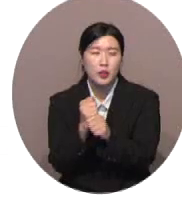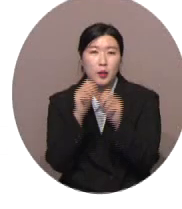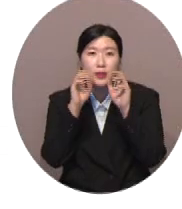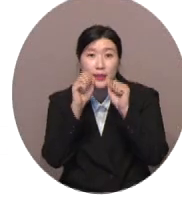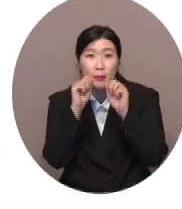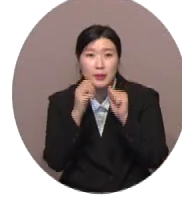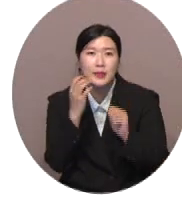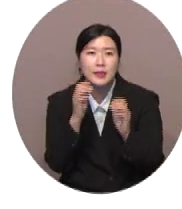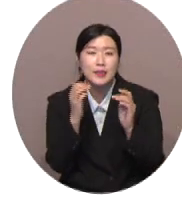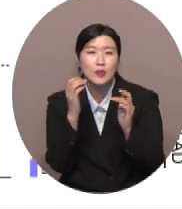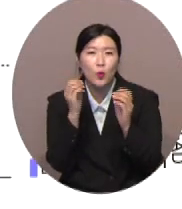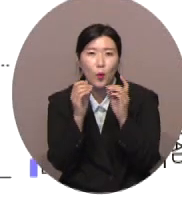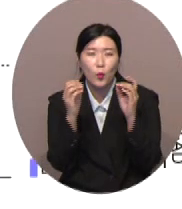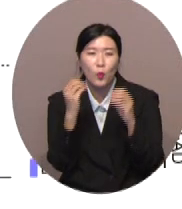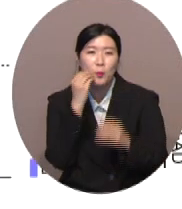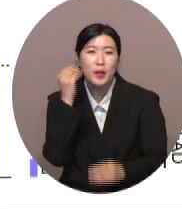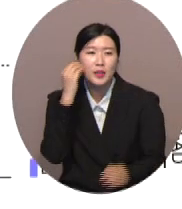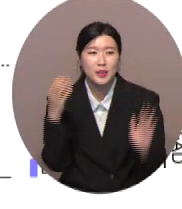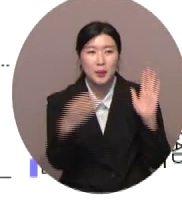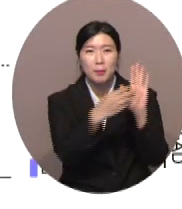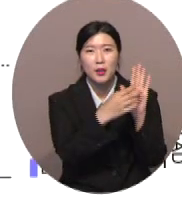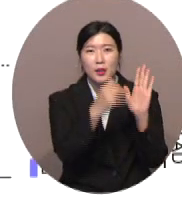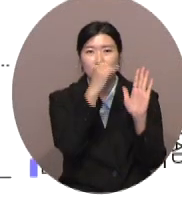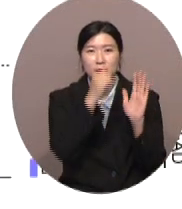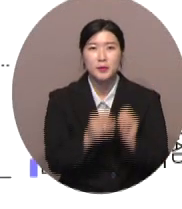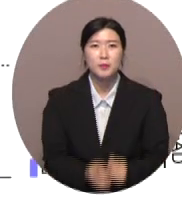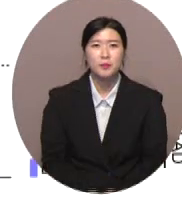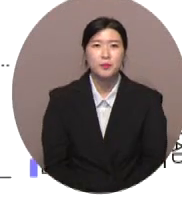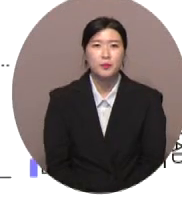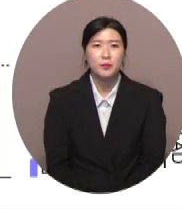온라인의 게재되었습니다 mbc 뉴스 조형 차입니다